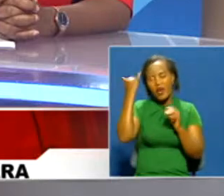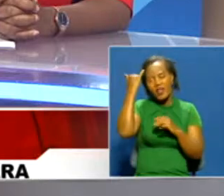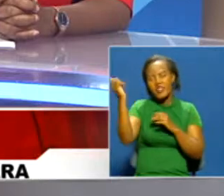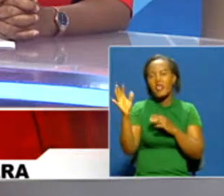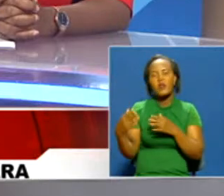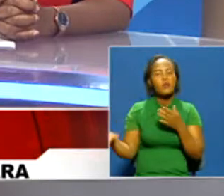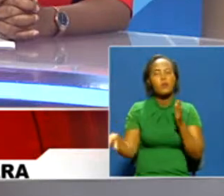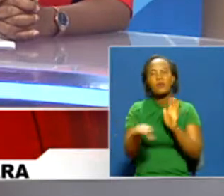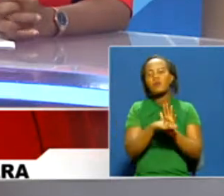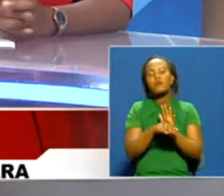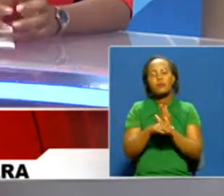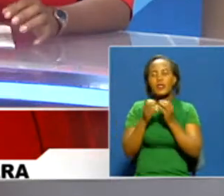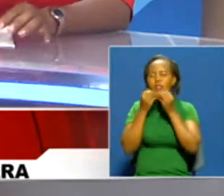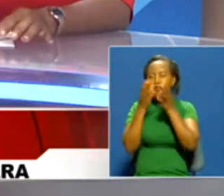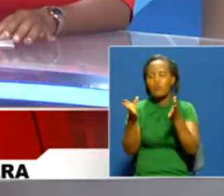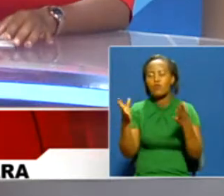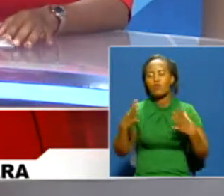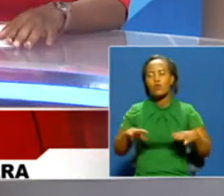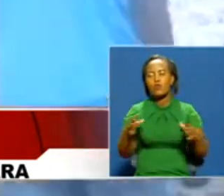tolewa kwa wafanyabiashara hao.